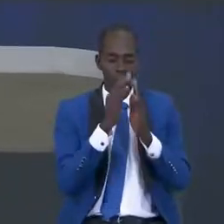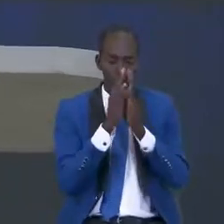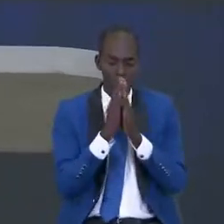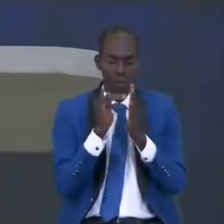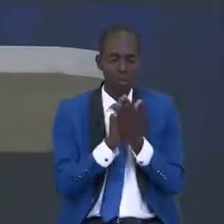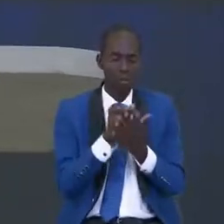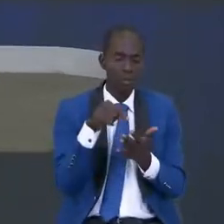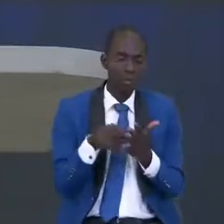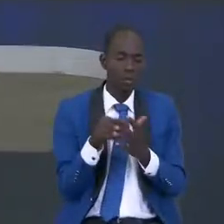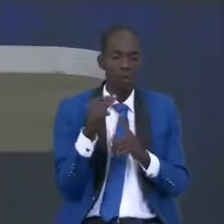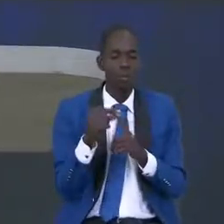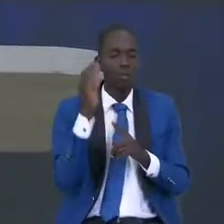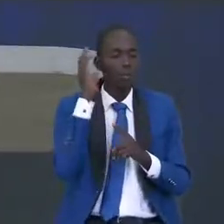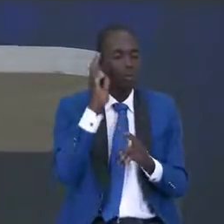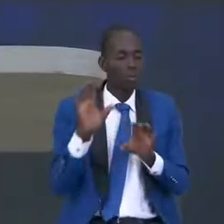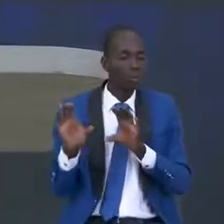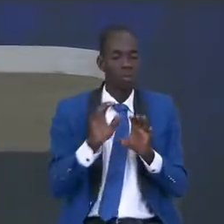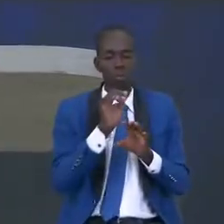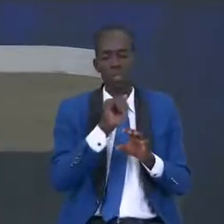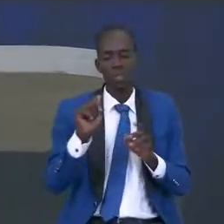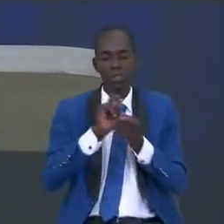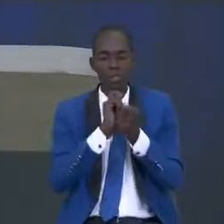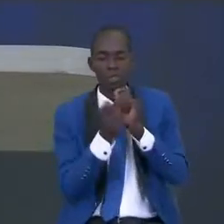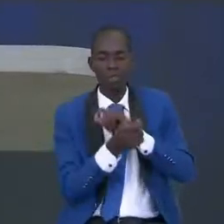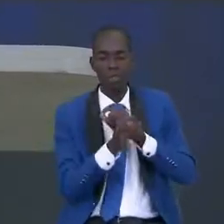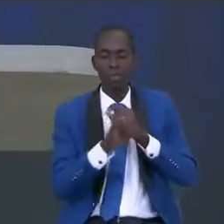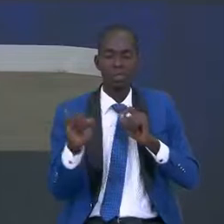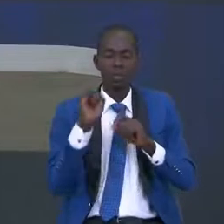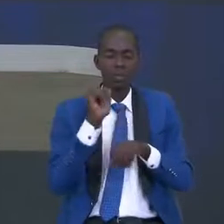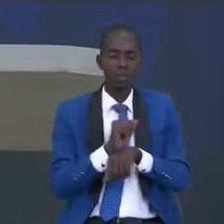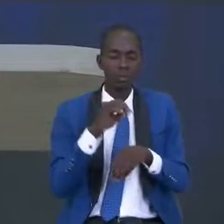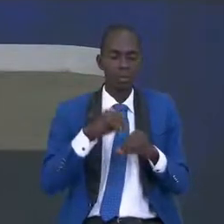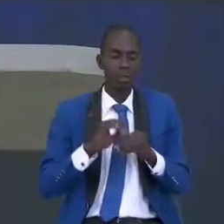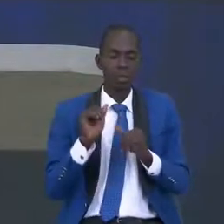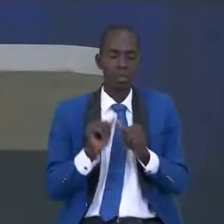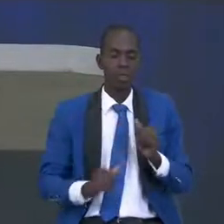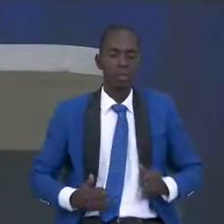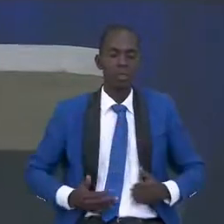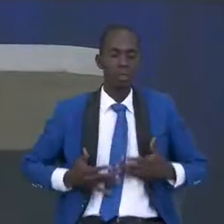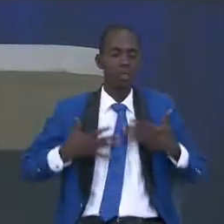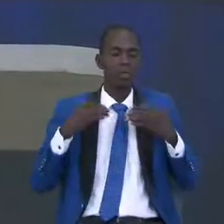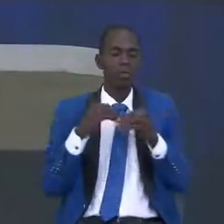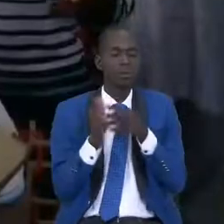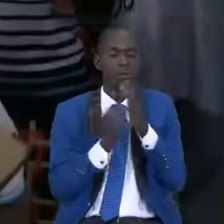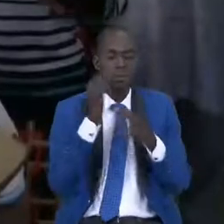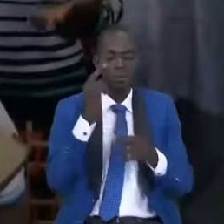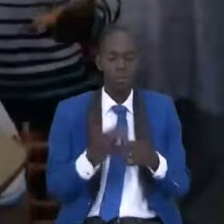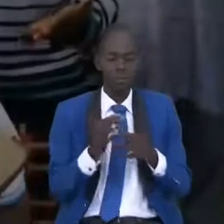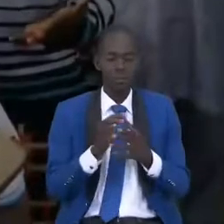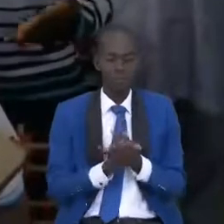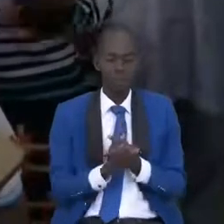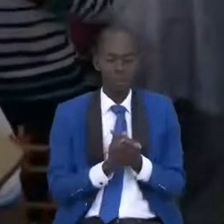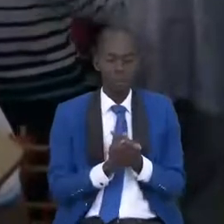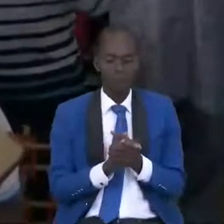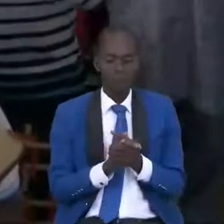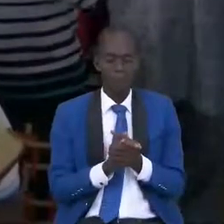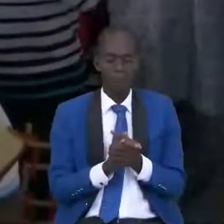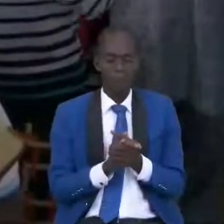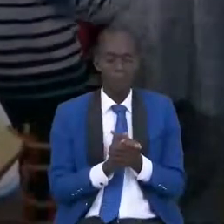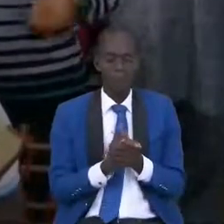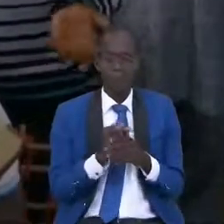parole fasse une œuvre de transformation dans chaque vie au nom de Jésus.